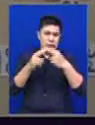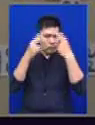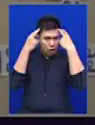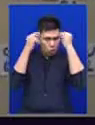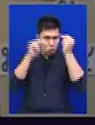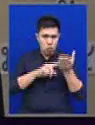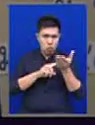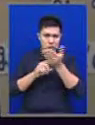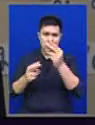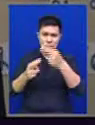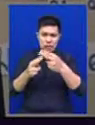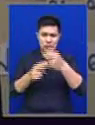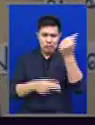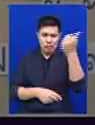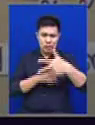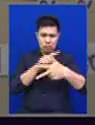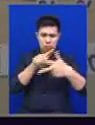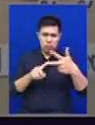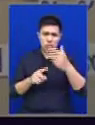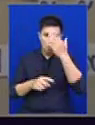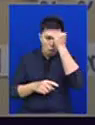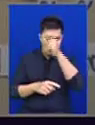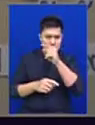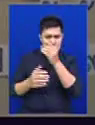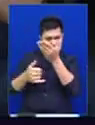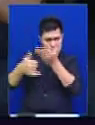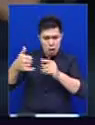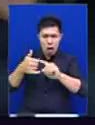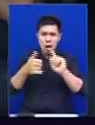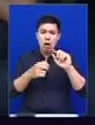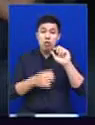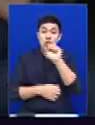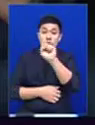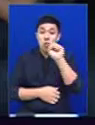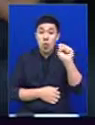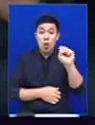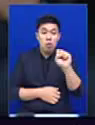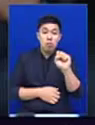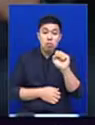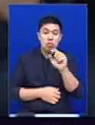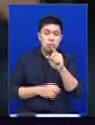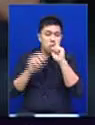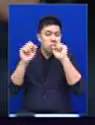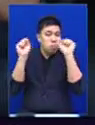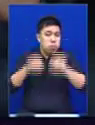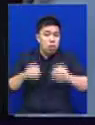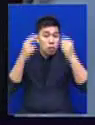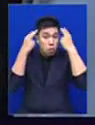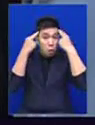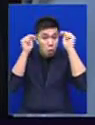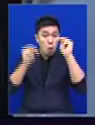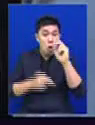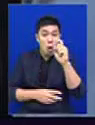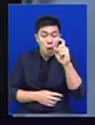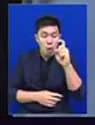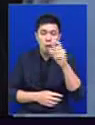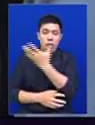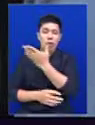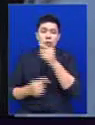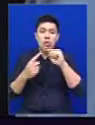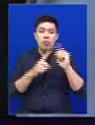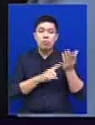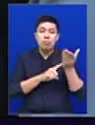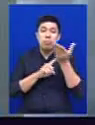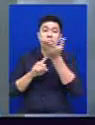ฐมนตรี3รายชื่อซึ่งมีการอ้างเงื่อนไขหากสภาผู้แทนราษฎรไม่สามารถมีมติเลือกนายกรัฐมนตรีตามที่มีการเส